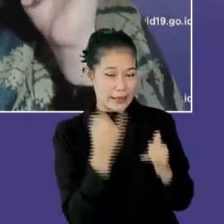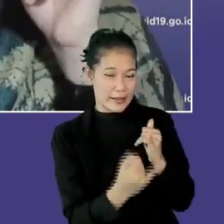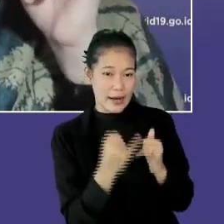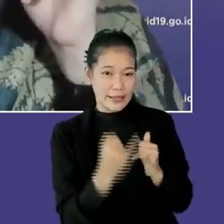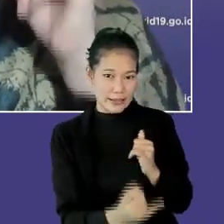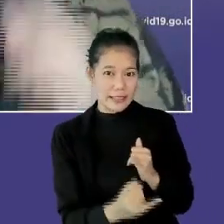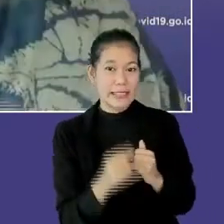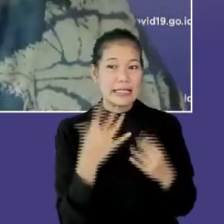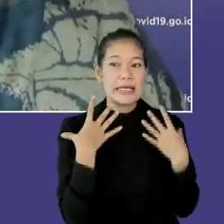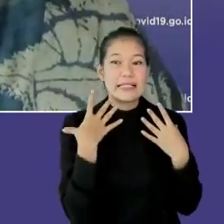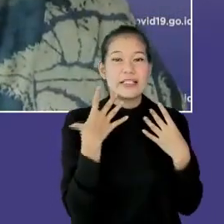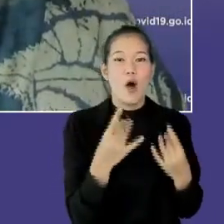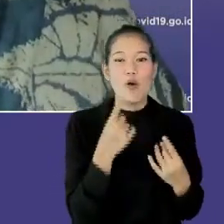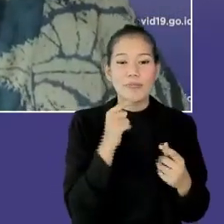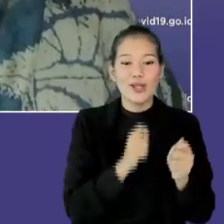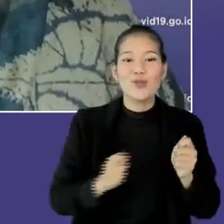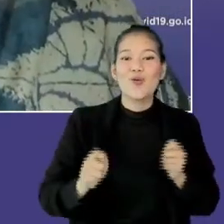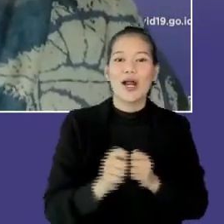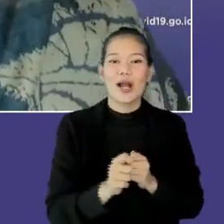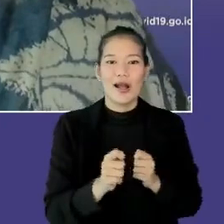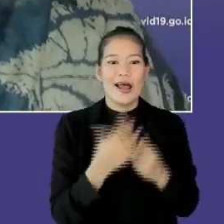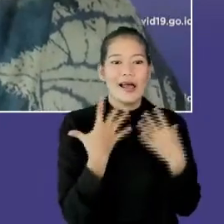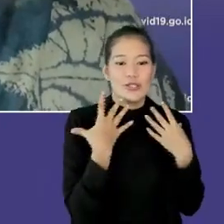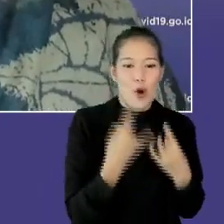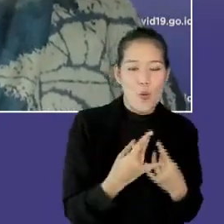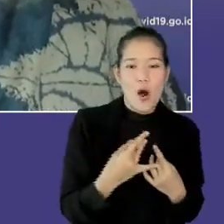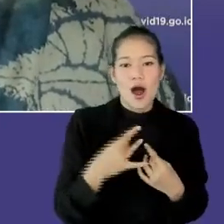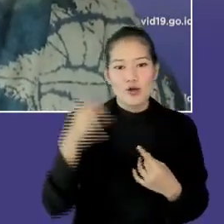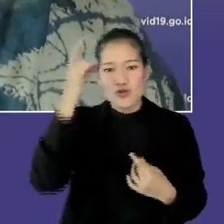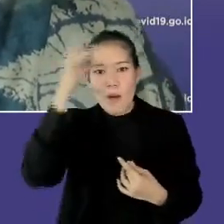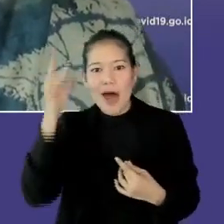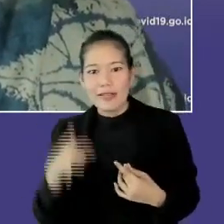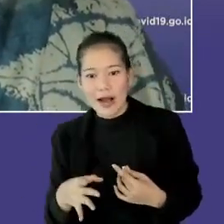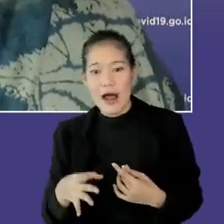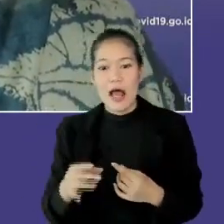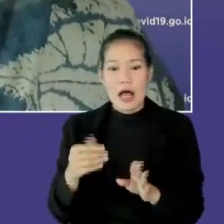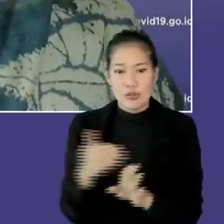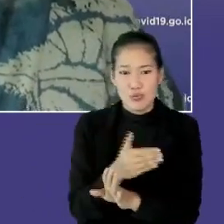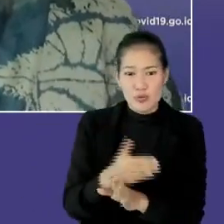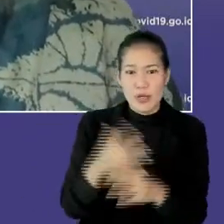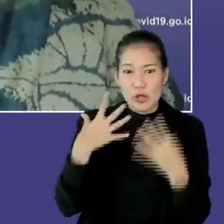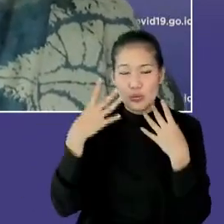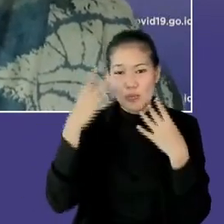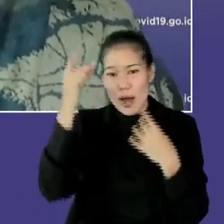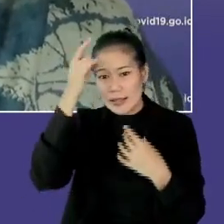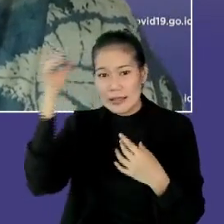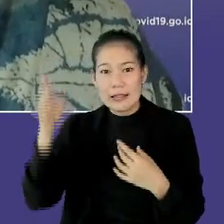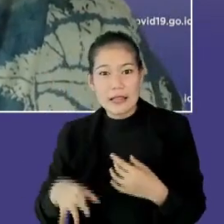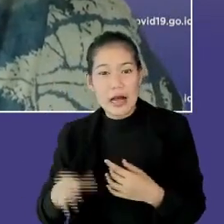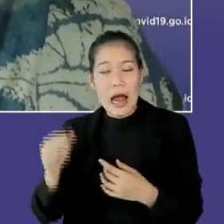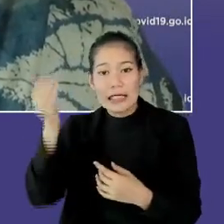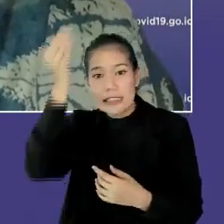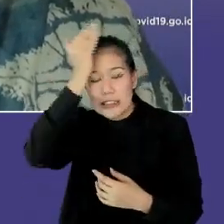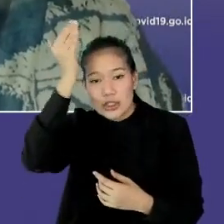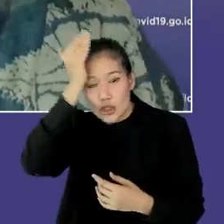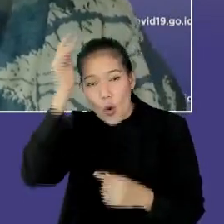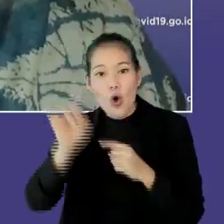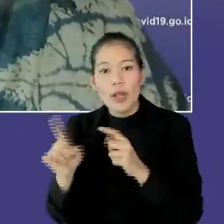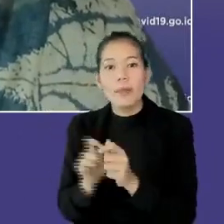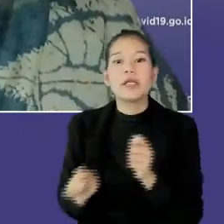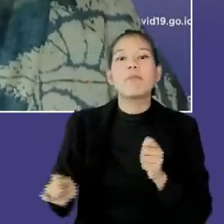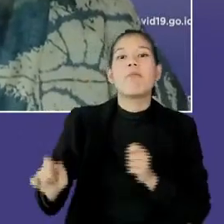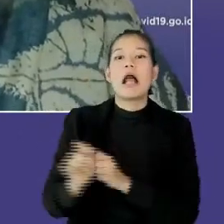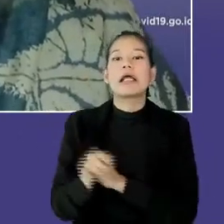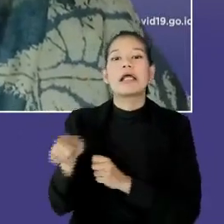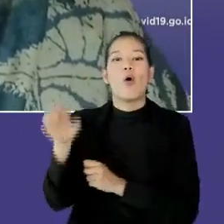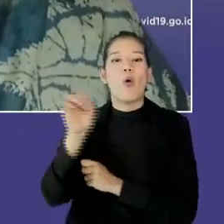itu Jawanya jadi ketuker nih sama Sumatera. Misalkan Sumatera tadi barangkali hijaunya agak banyak sama kuning, sekarang terbalik. Dia bermain